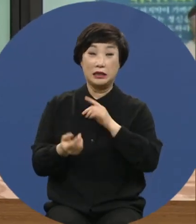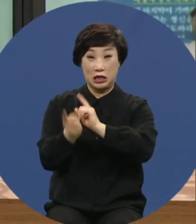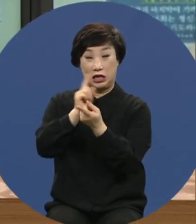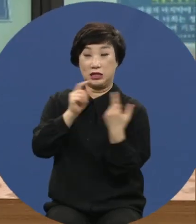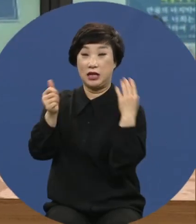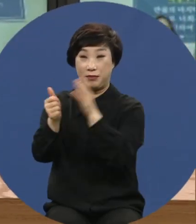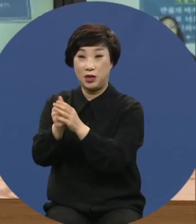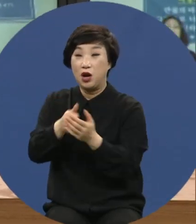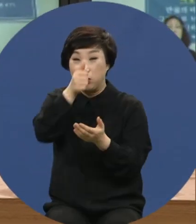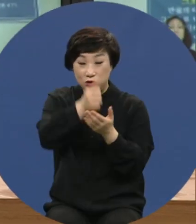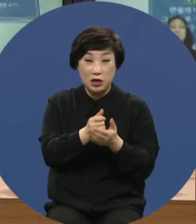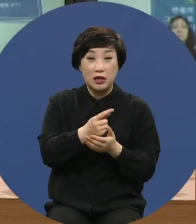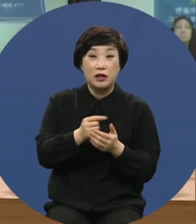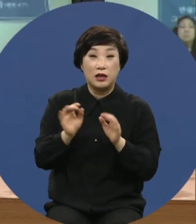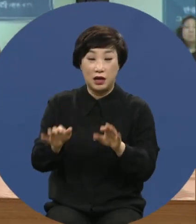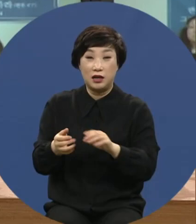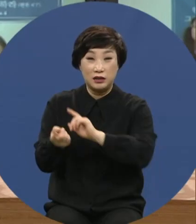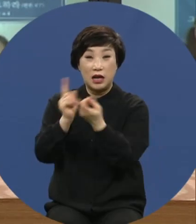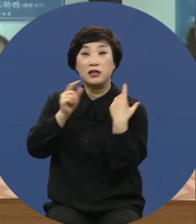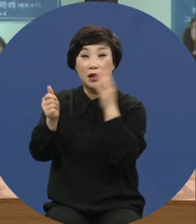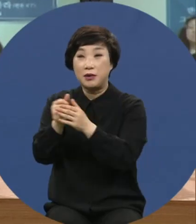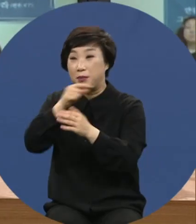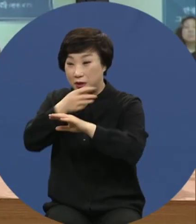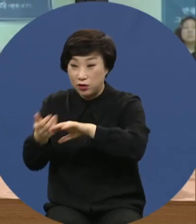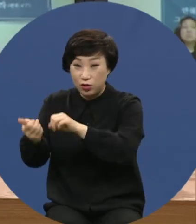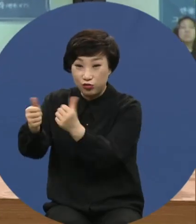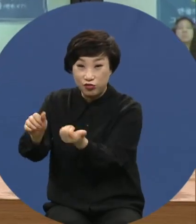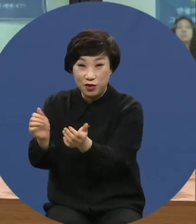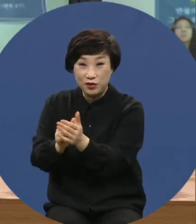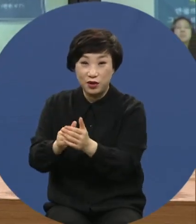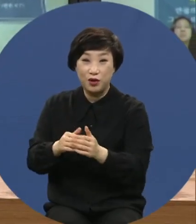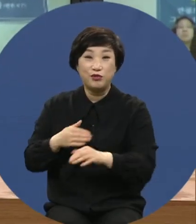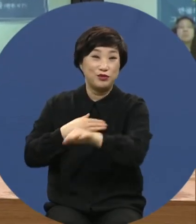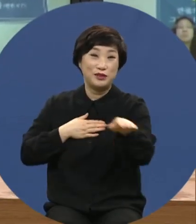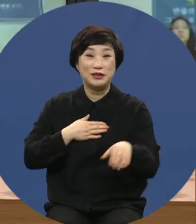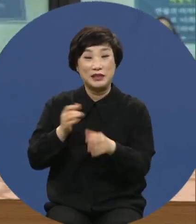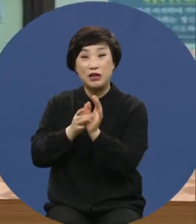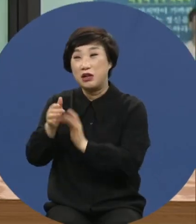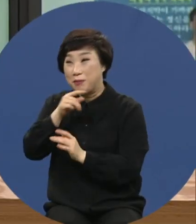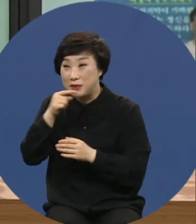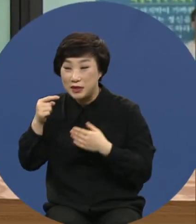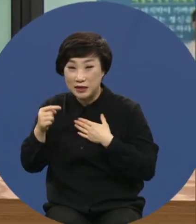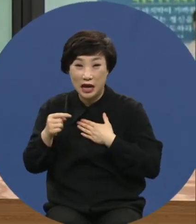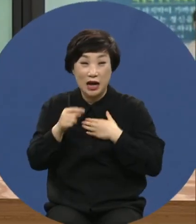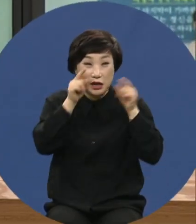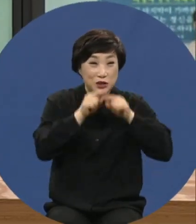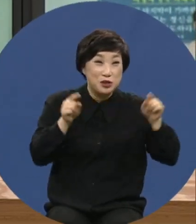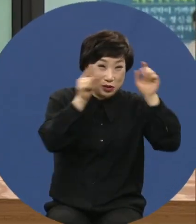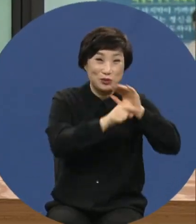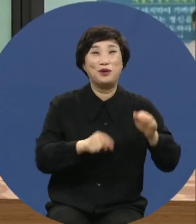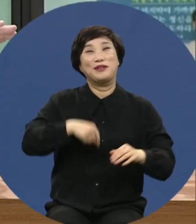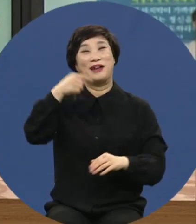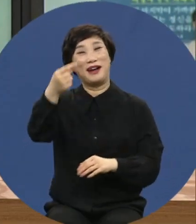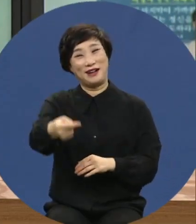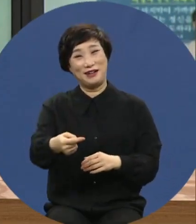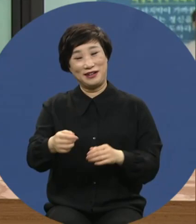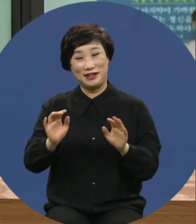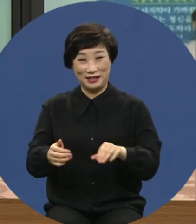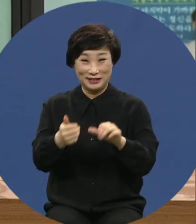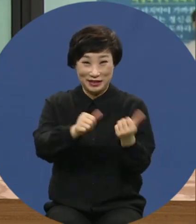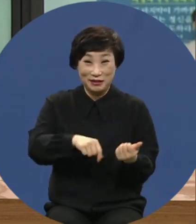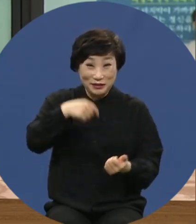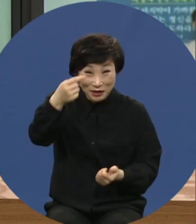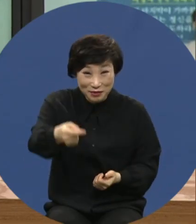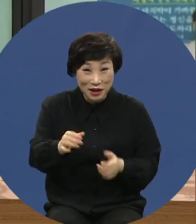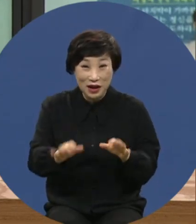대신 죄를 담당하고 피 흘려 죽으셨기 때문에 그 피가 지옥도 넘어가고 사망도